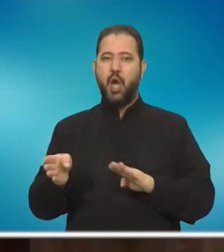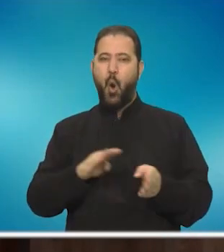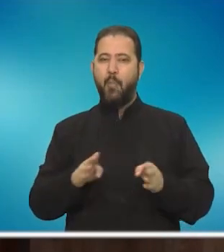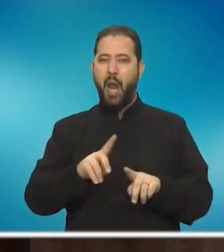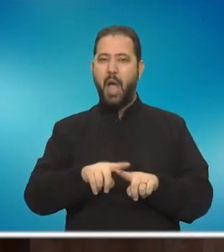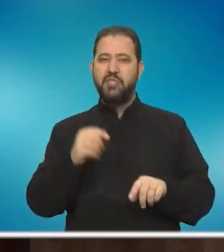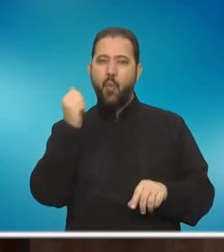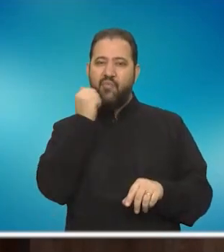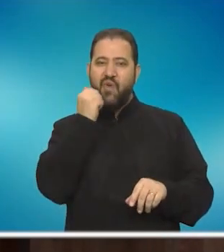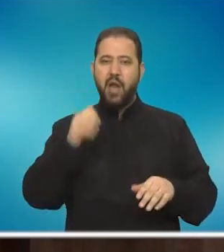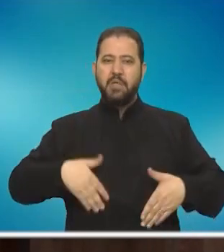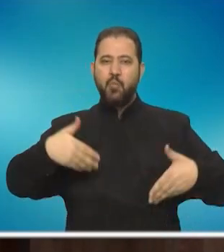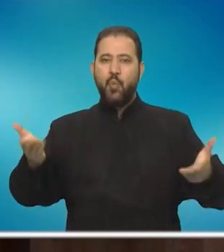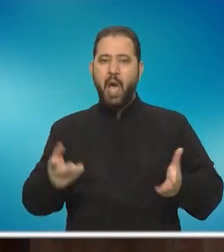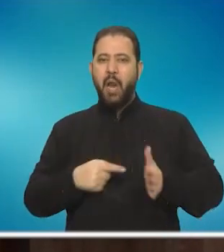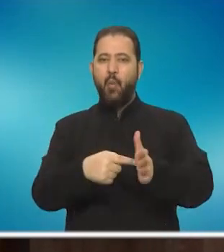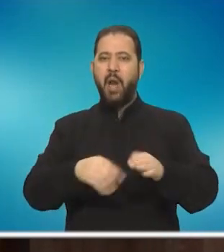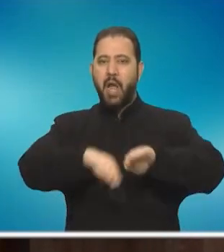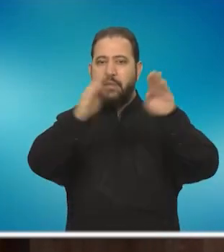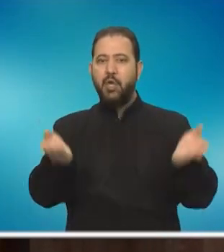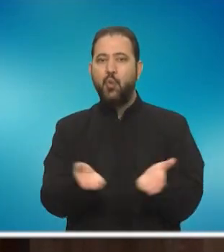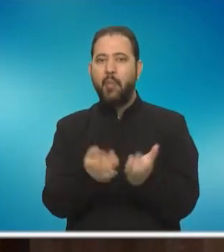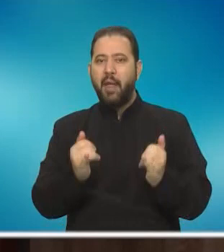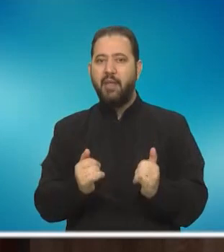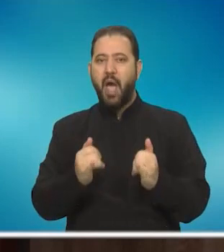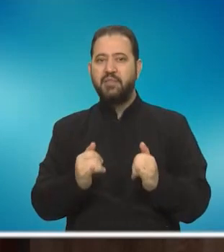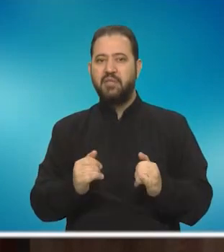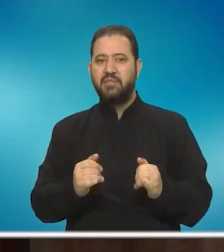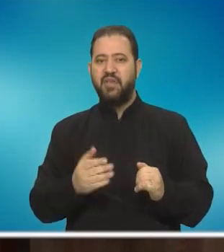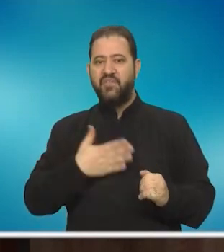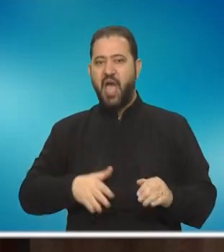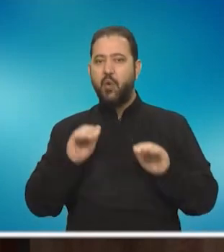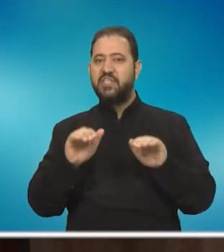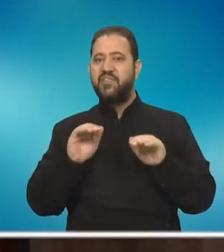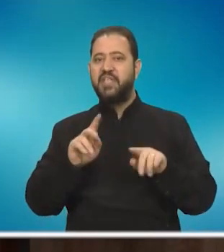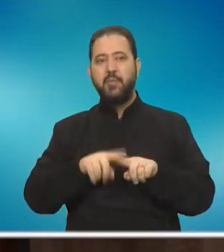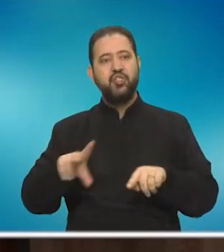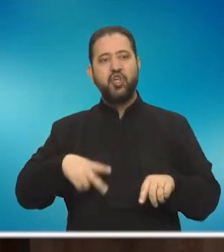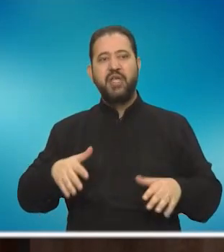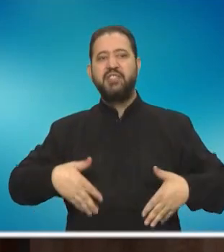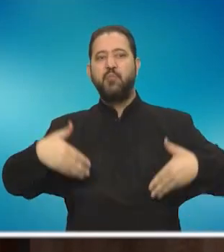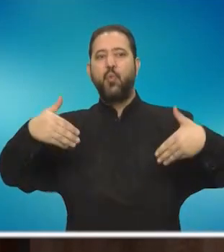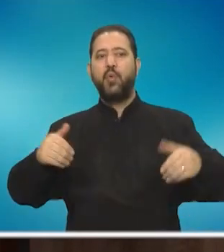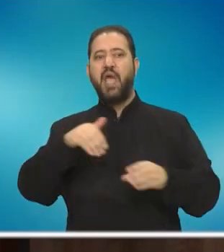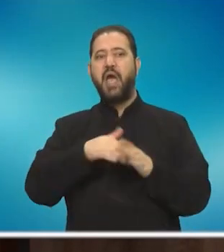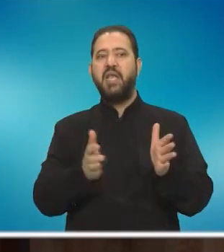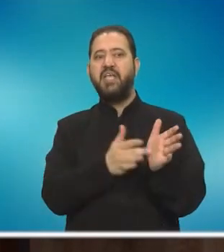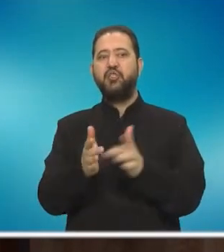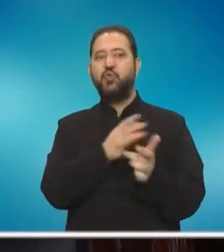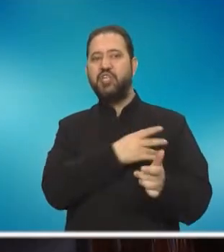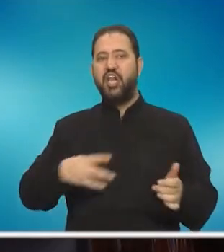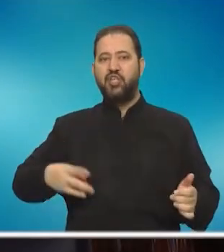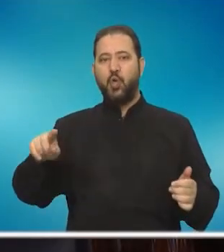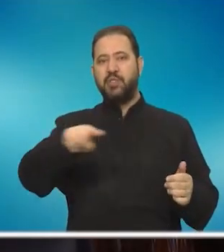care o prezintă lumea materialistă de astăzi. Și înainte de toate aș vrea să vă întreb, ce este bucuria? Ce este bucuria în